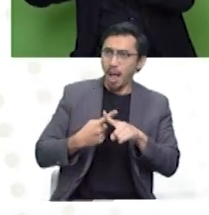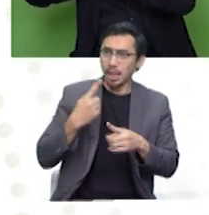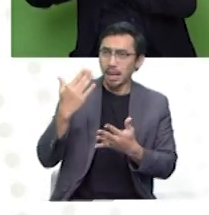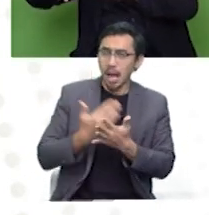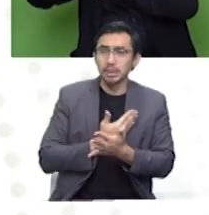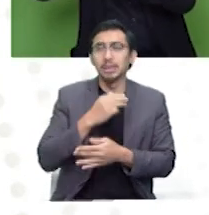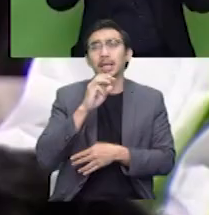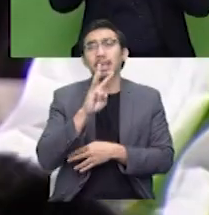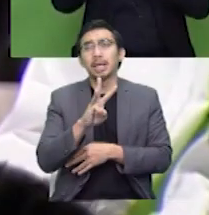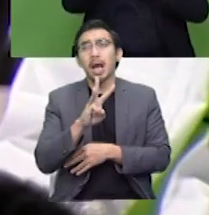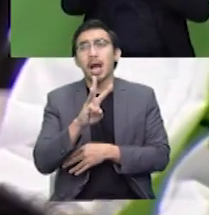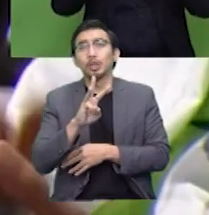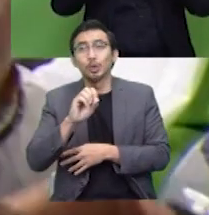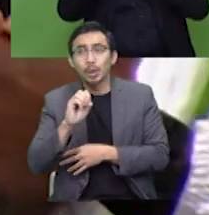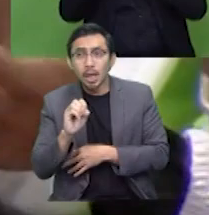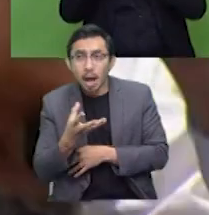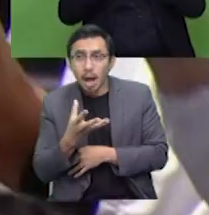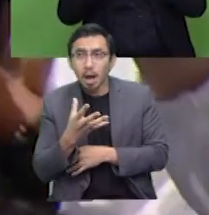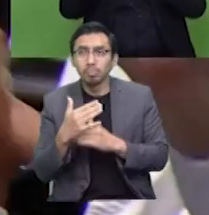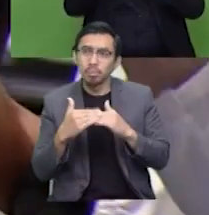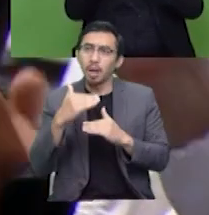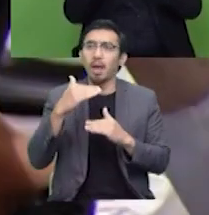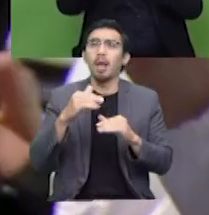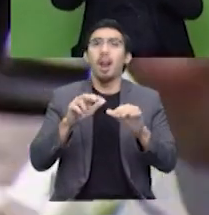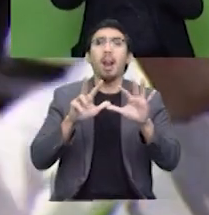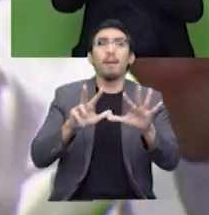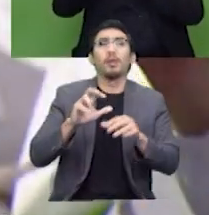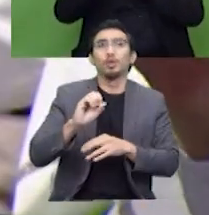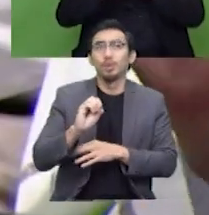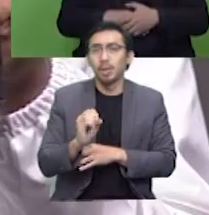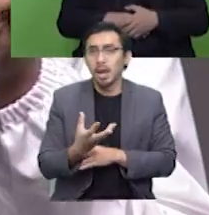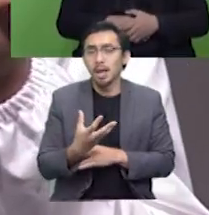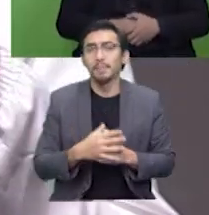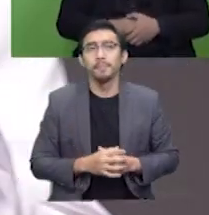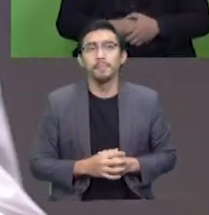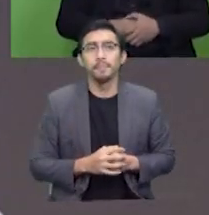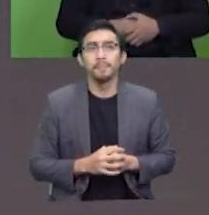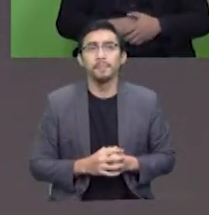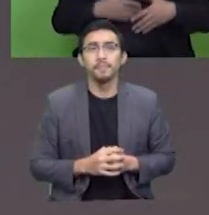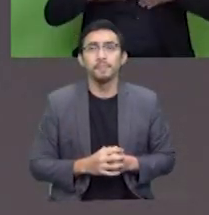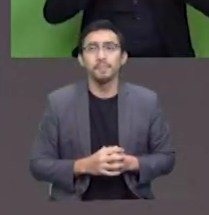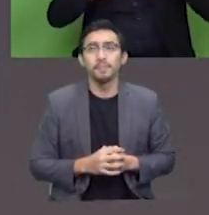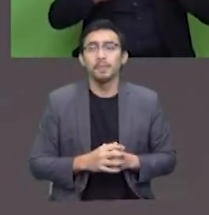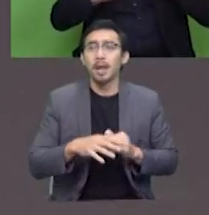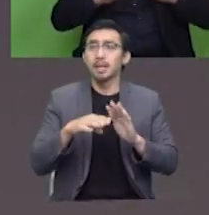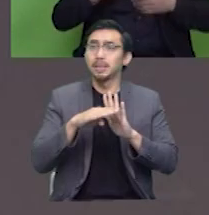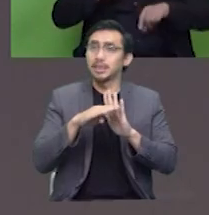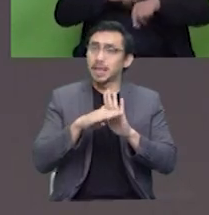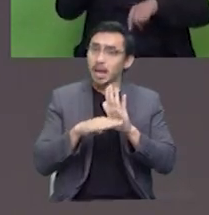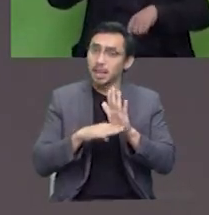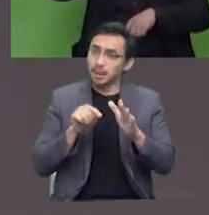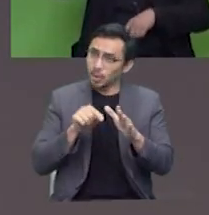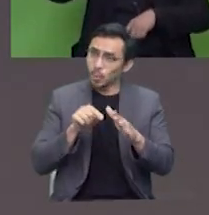sekarang 12 juta. Acara 45 hari menuju kemenangan ini merupakan konsolidasi Ganjar Mahfud menyongsong